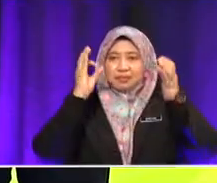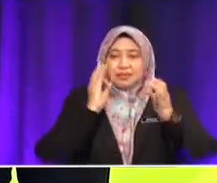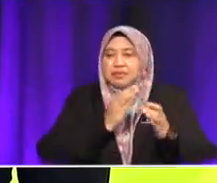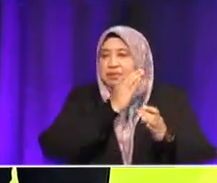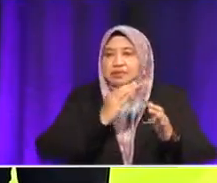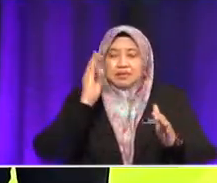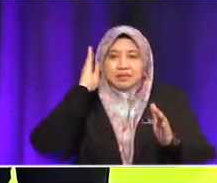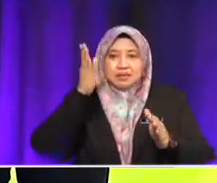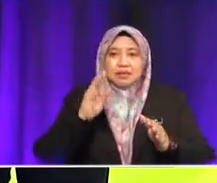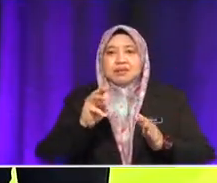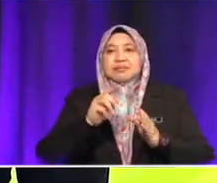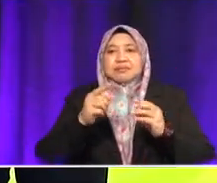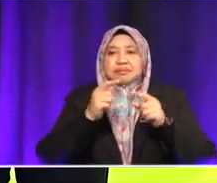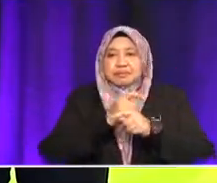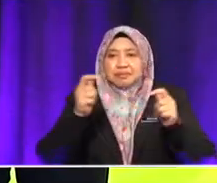bagaimana